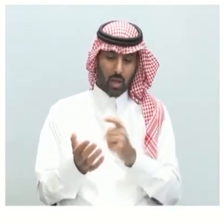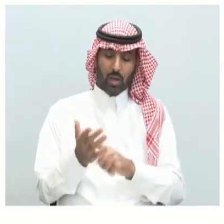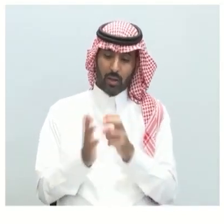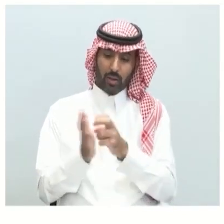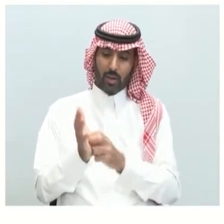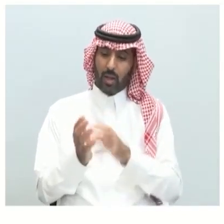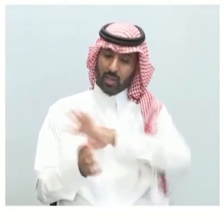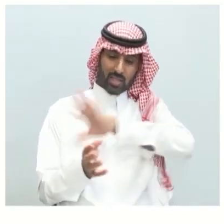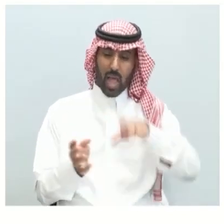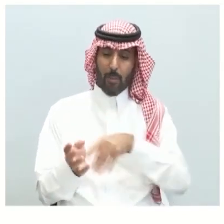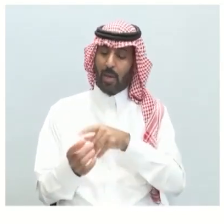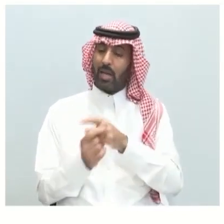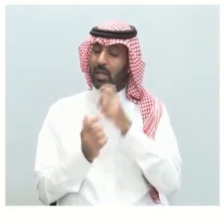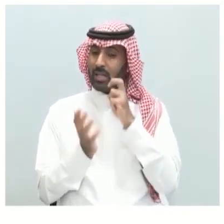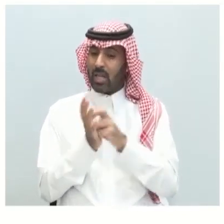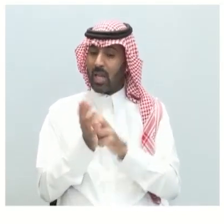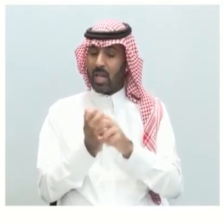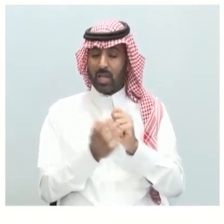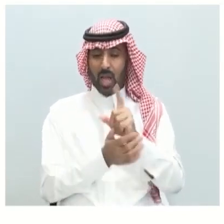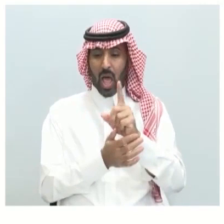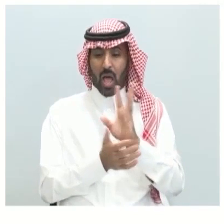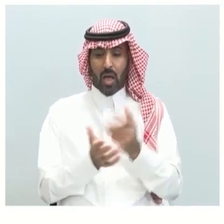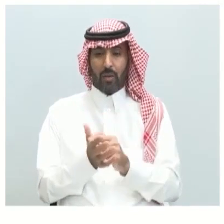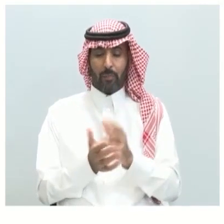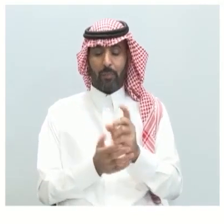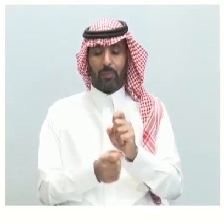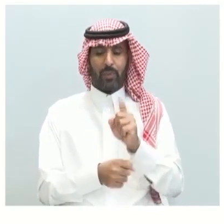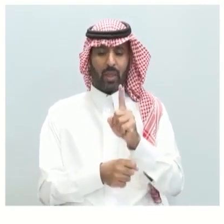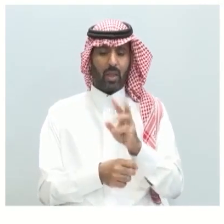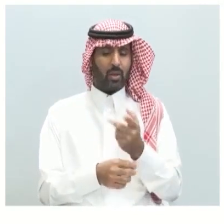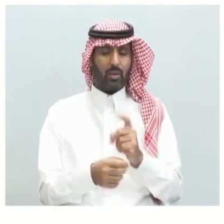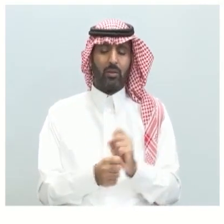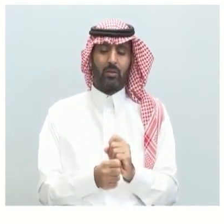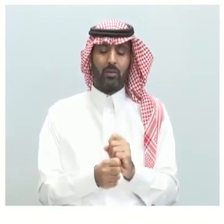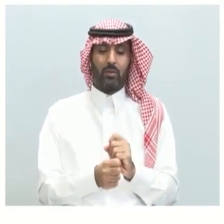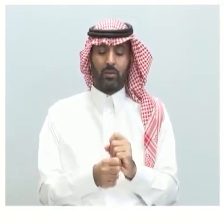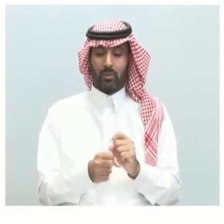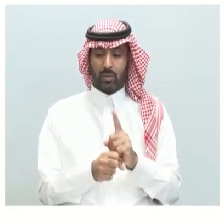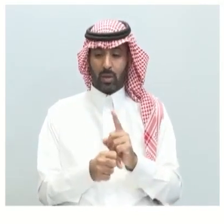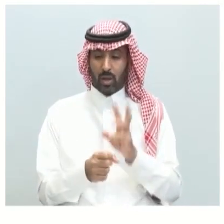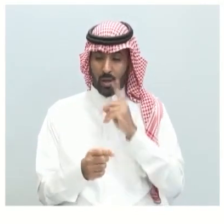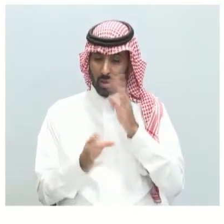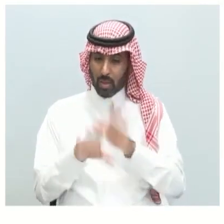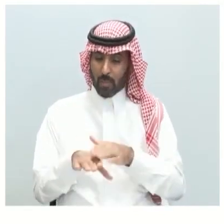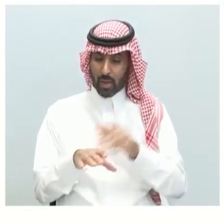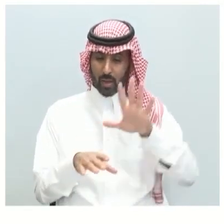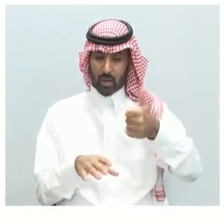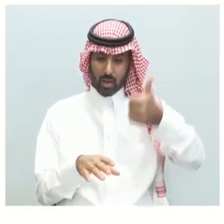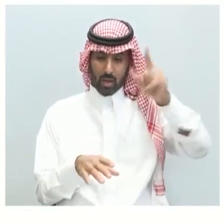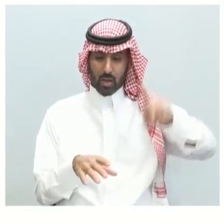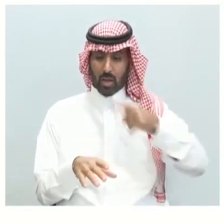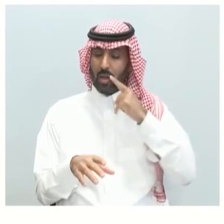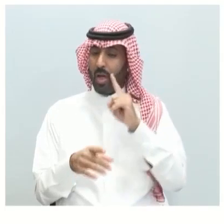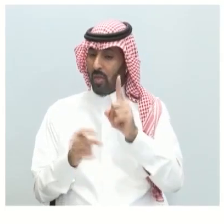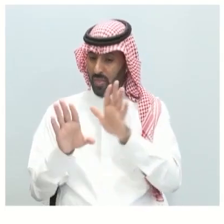القانون الجامعي للغازات هذا هو القانون او سمى ايضا القانون العام للغازات قانون شارل ثبتنا الضغط